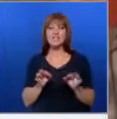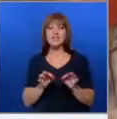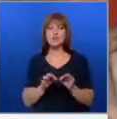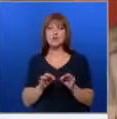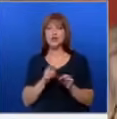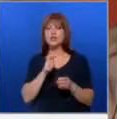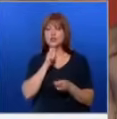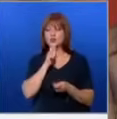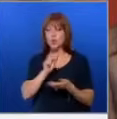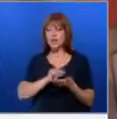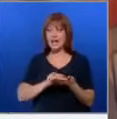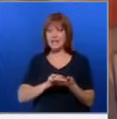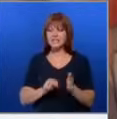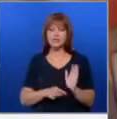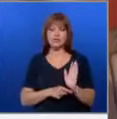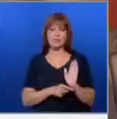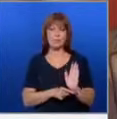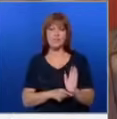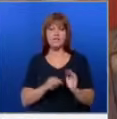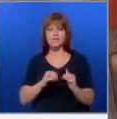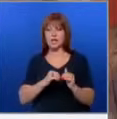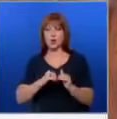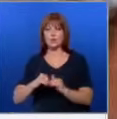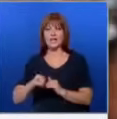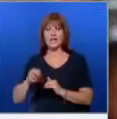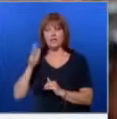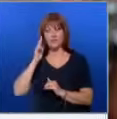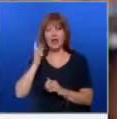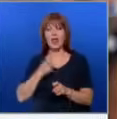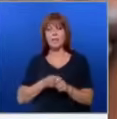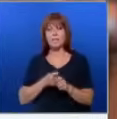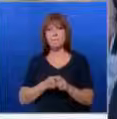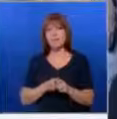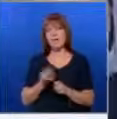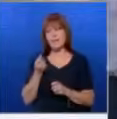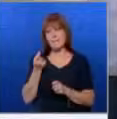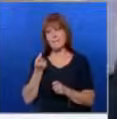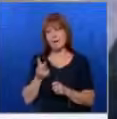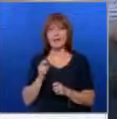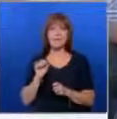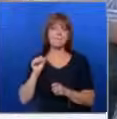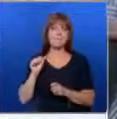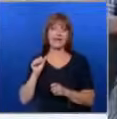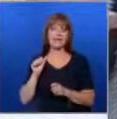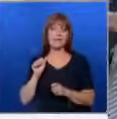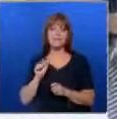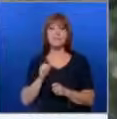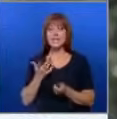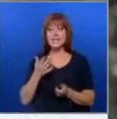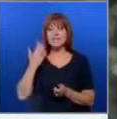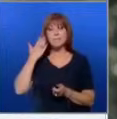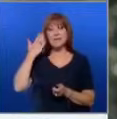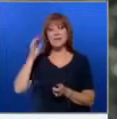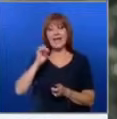Рюфен, журналист, режисьор, депутат, който се отдели от Непокорна Франция и създаде своя по-малка формация. С не по-малки шансове за премиер